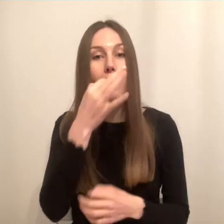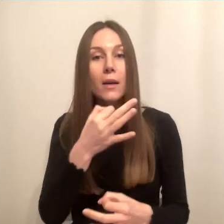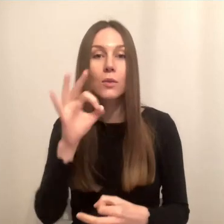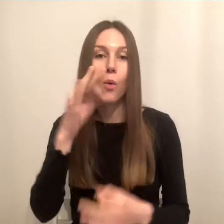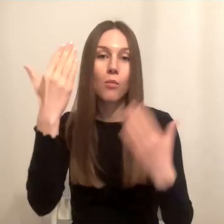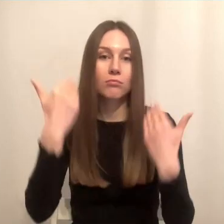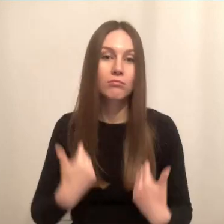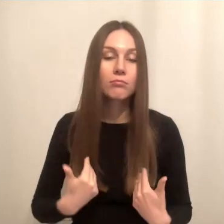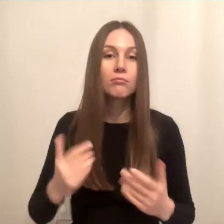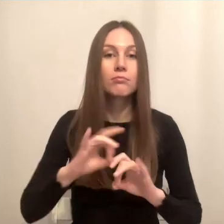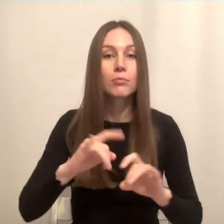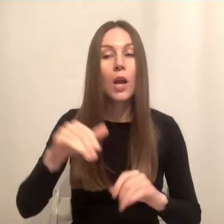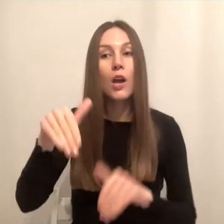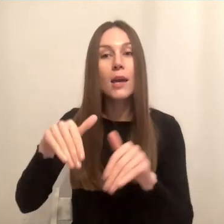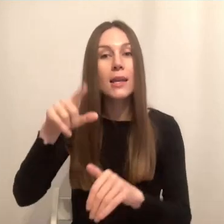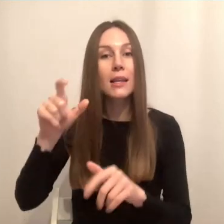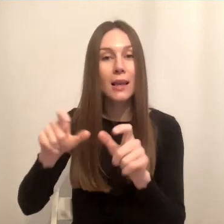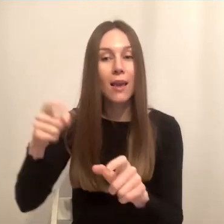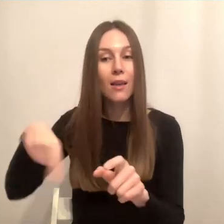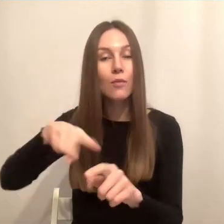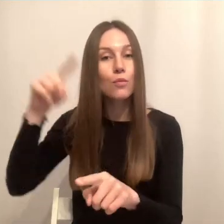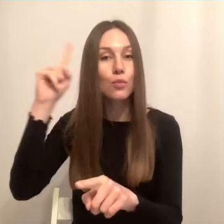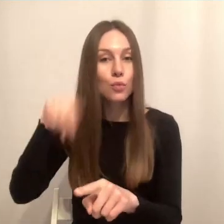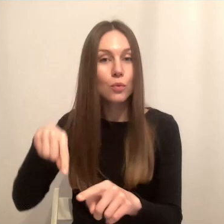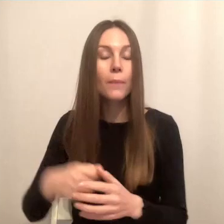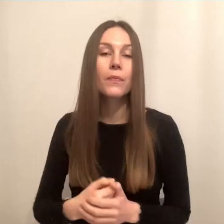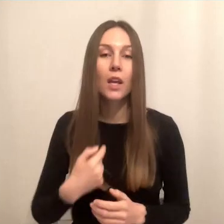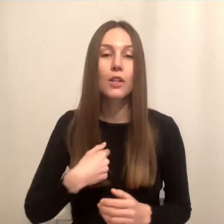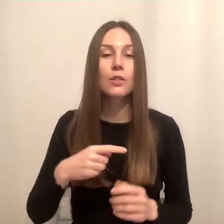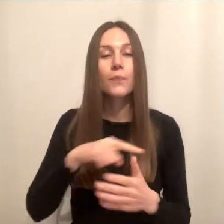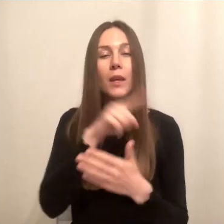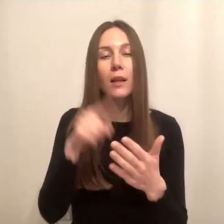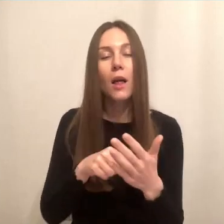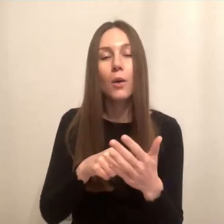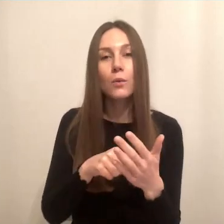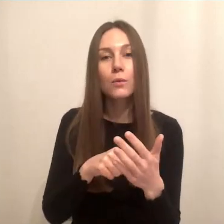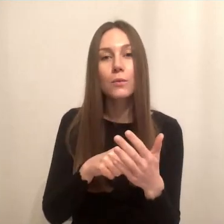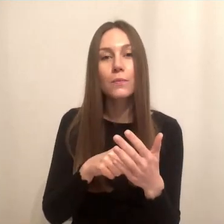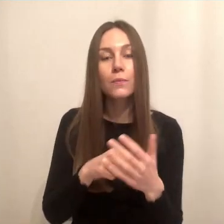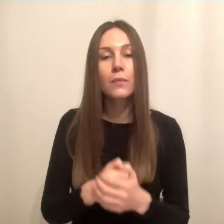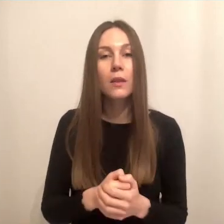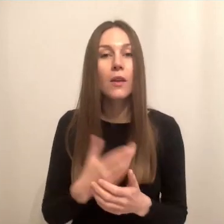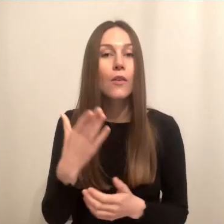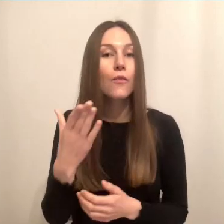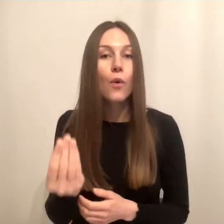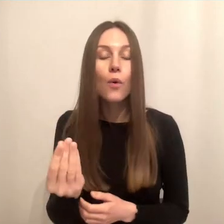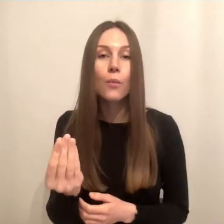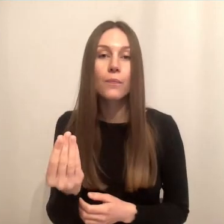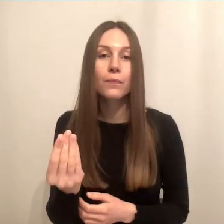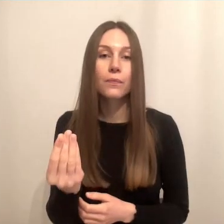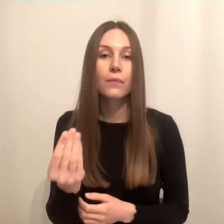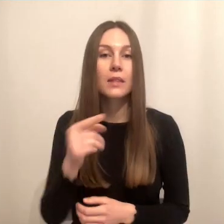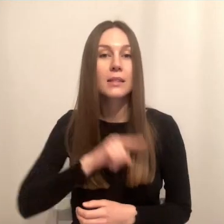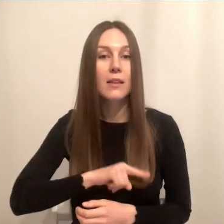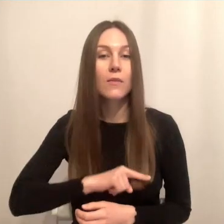rinkėjai žinotų, bet aš tą klausimą šiek tiek suformuluosiu maždaug taip, jog savybės jūsų dvi, kurios